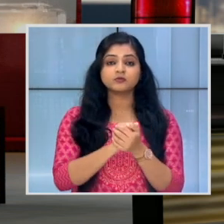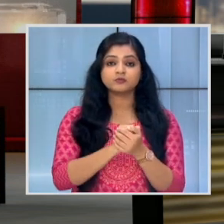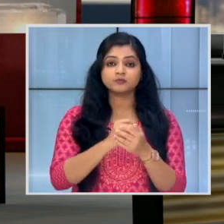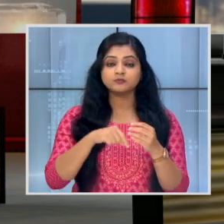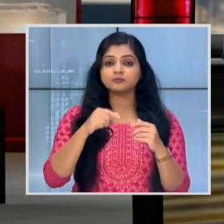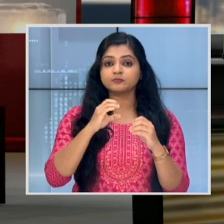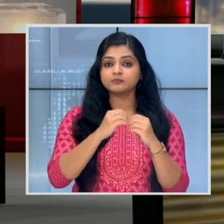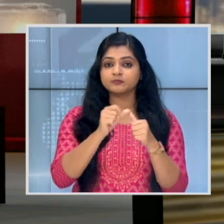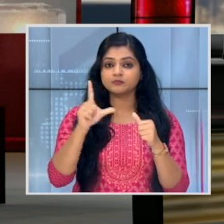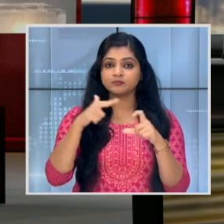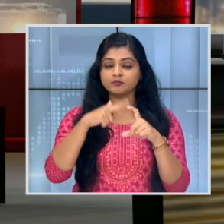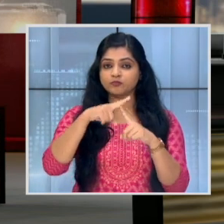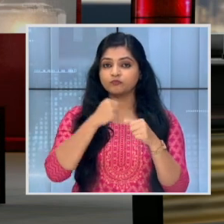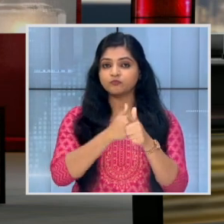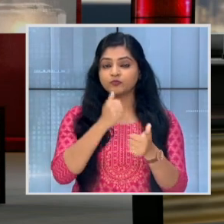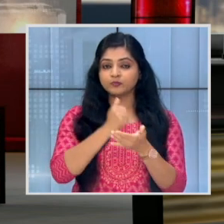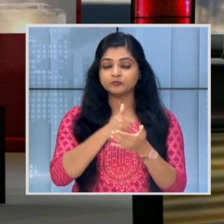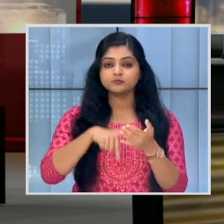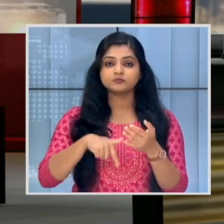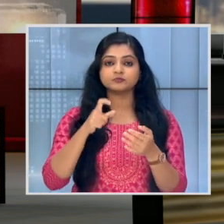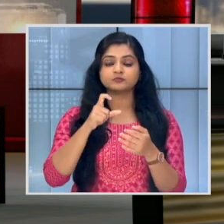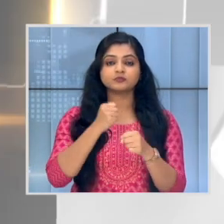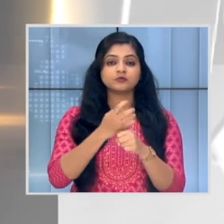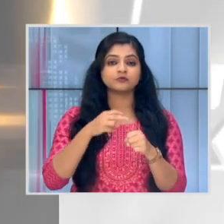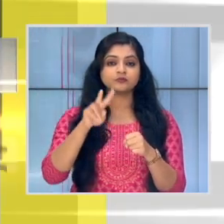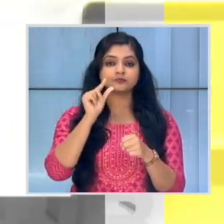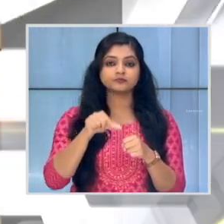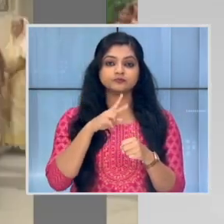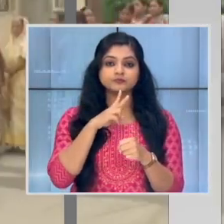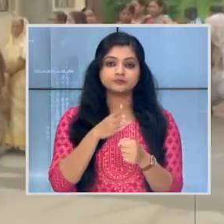ബുള്ളറ്റിലൂടെയല്ലെന്നും ഗവർണർ സി വി ആനന്ദ ബോസ് പ്രതികരിച്ചു.